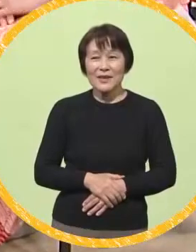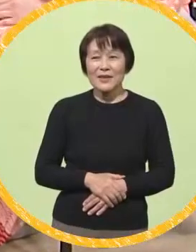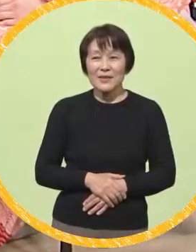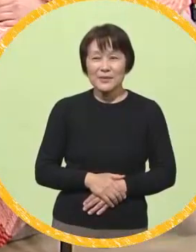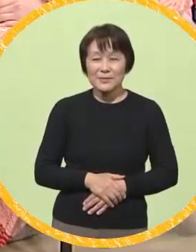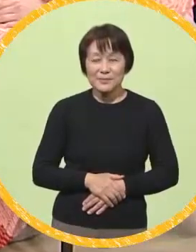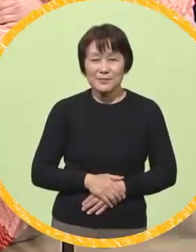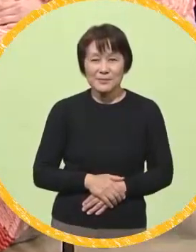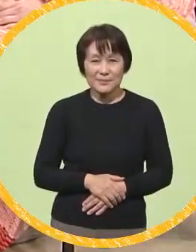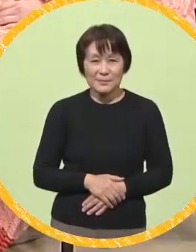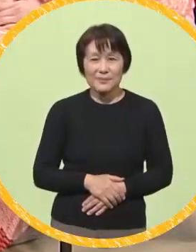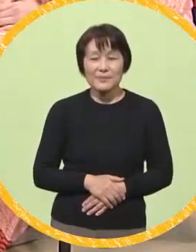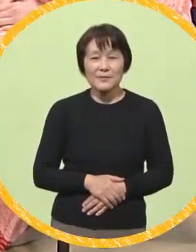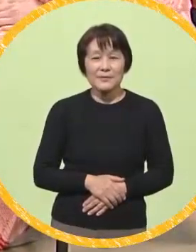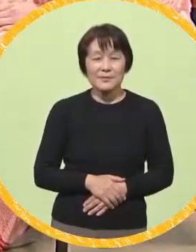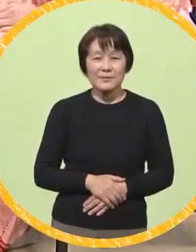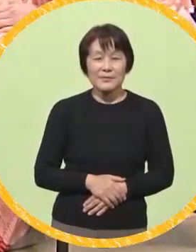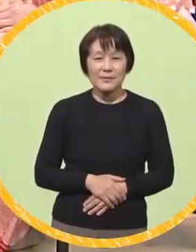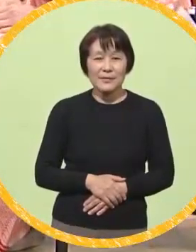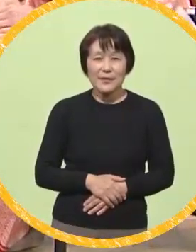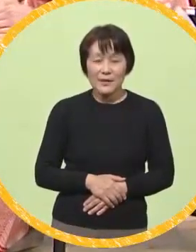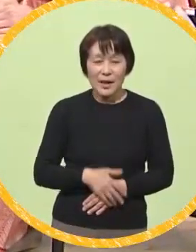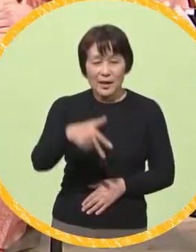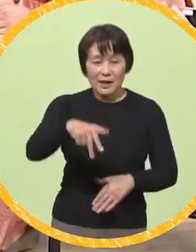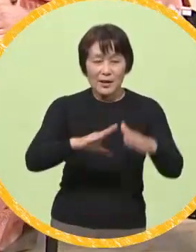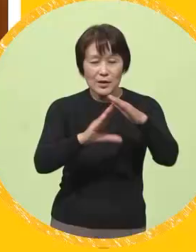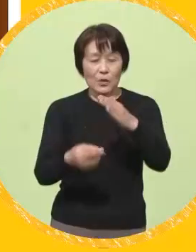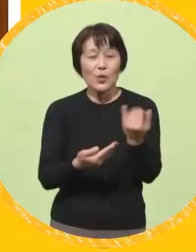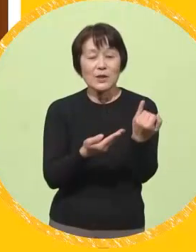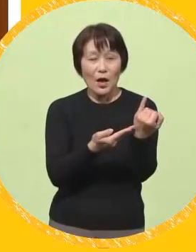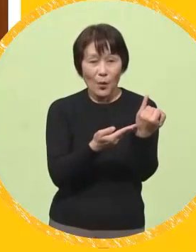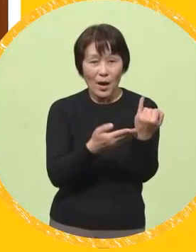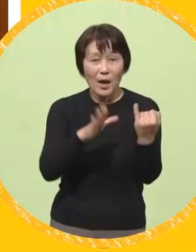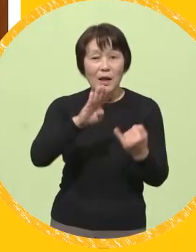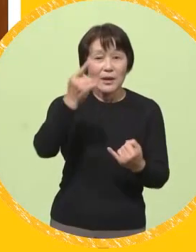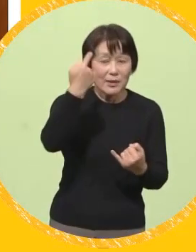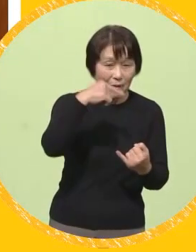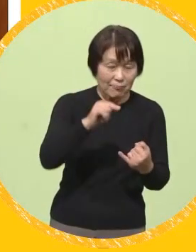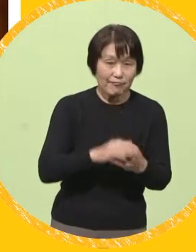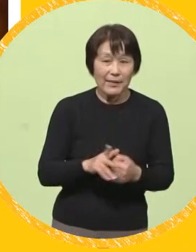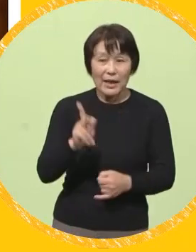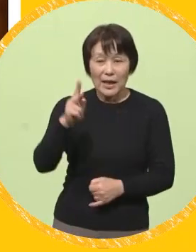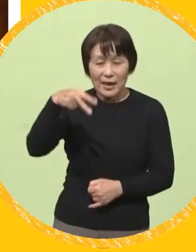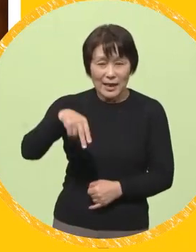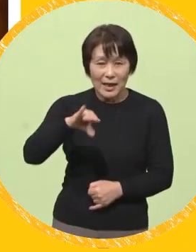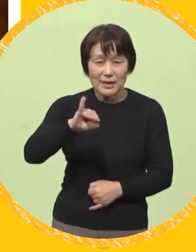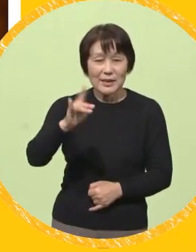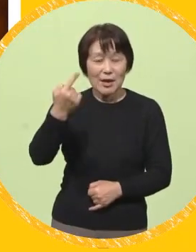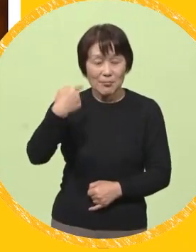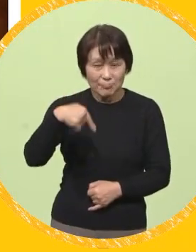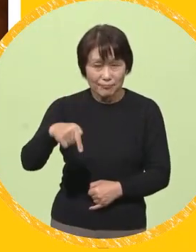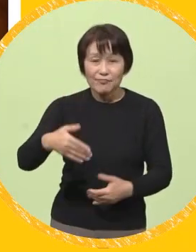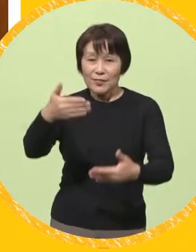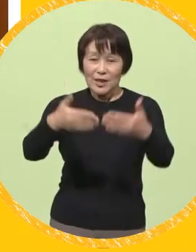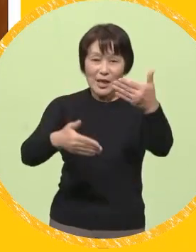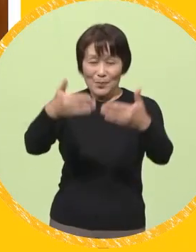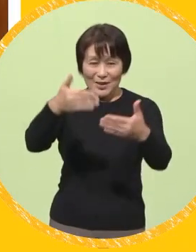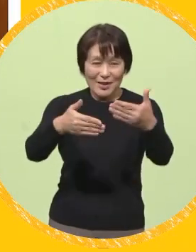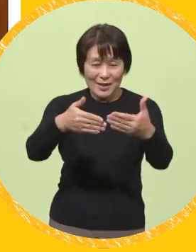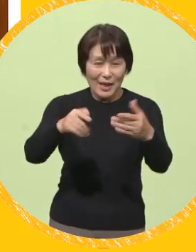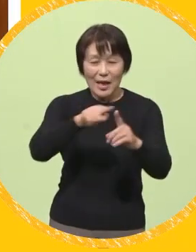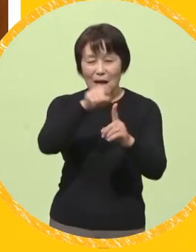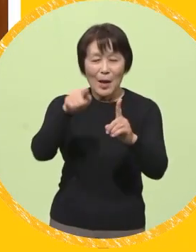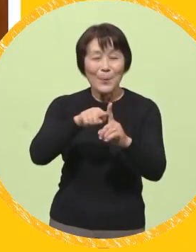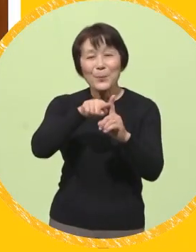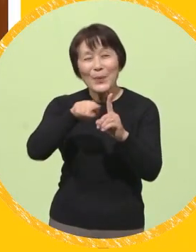ちやってるんだっていうね、 行きましょう。 さあ、そして須藤さんはですね、県のホームページやかなちゃん TV でもね、我が町つまみで乾杯宣言の PR 活